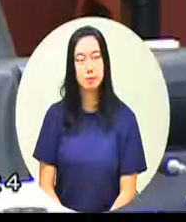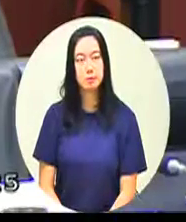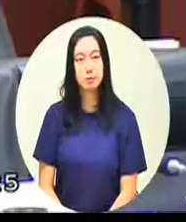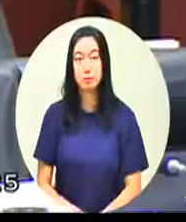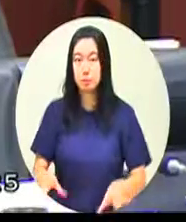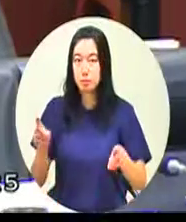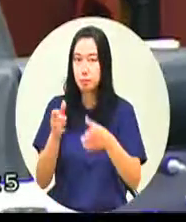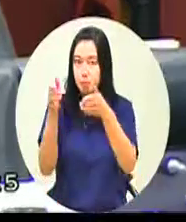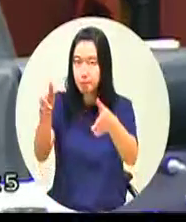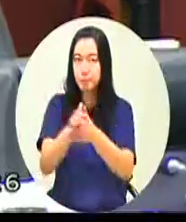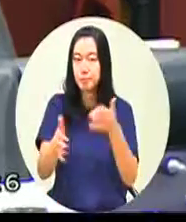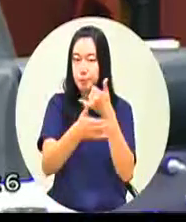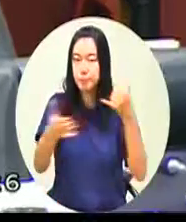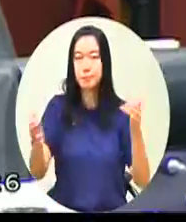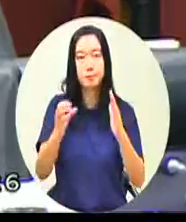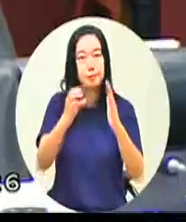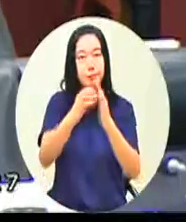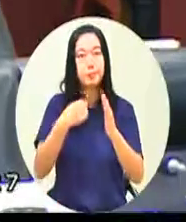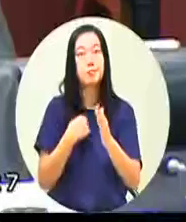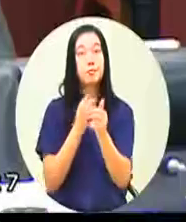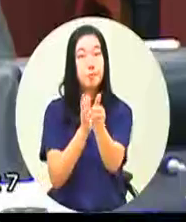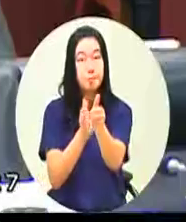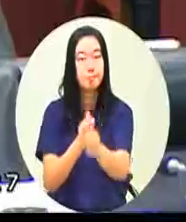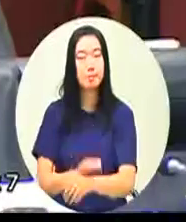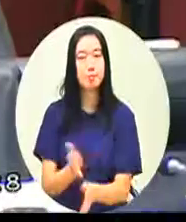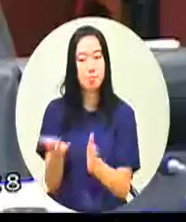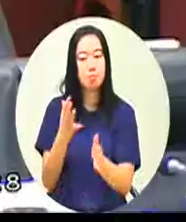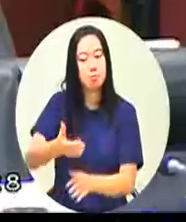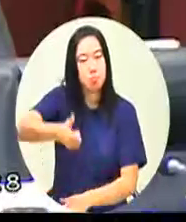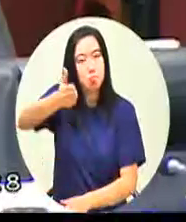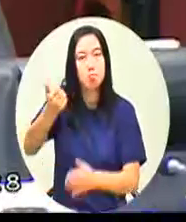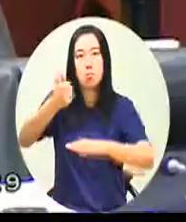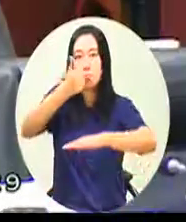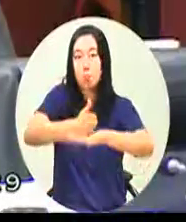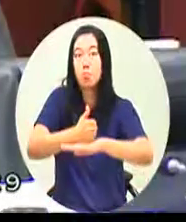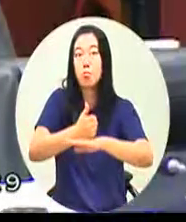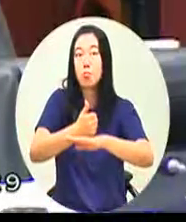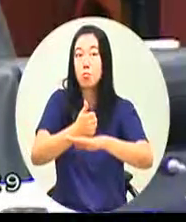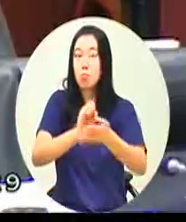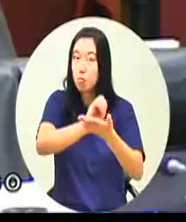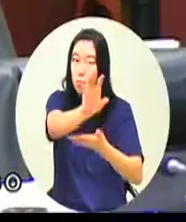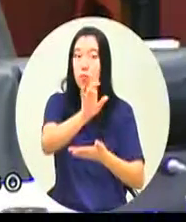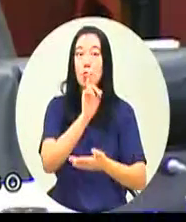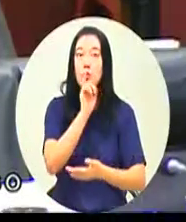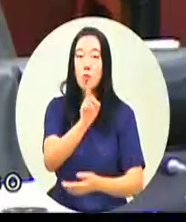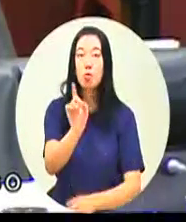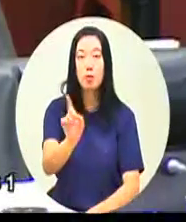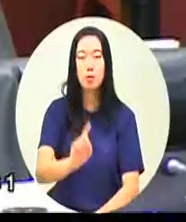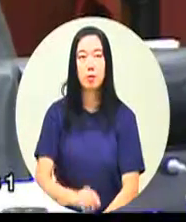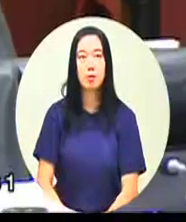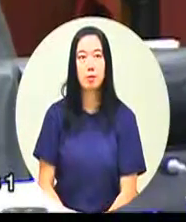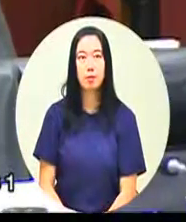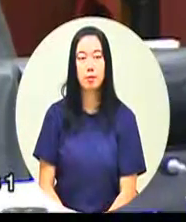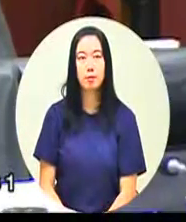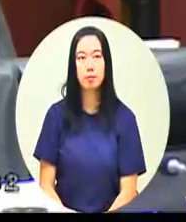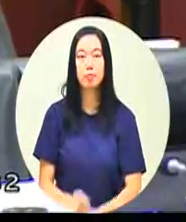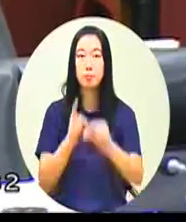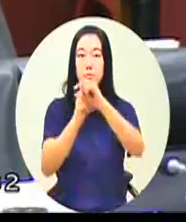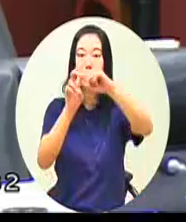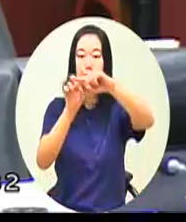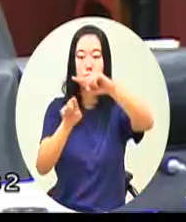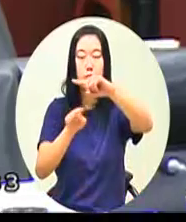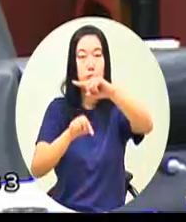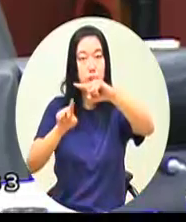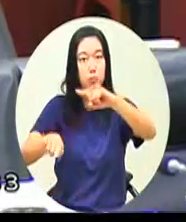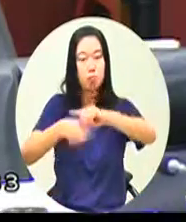海洋局的部分哈，那刚刚海洋局长有谈到我们中云渔港东环